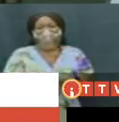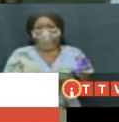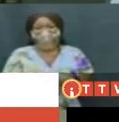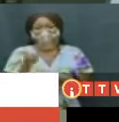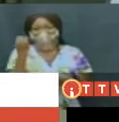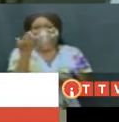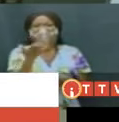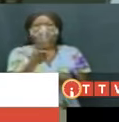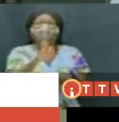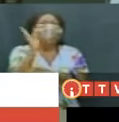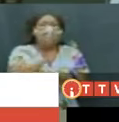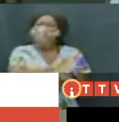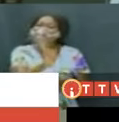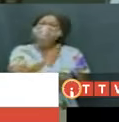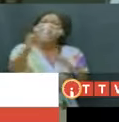matenda wa mwathu muno akanali modi